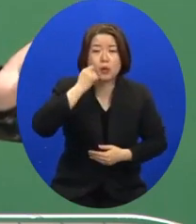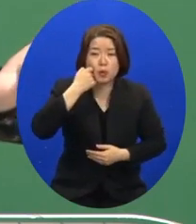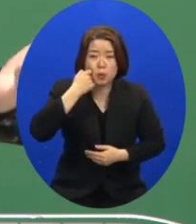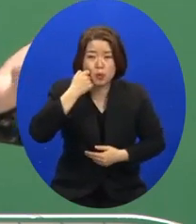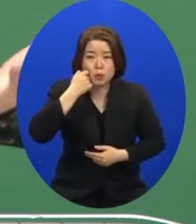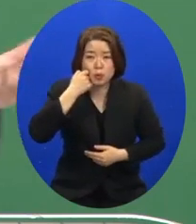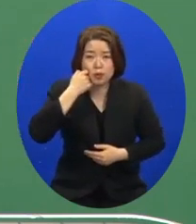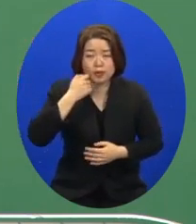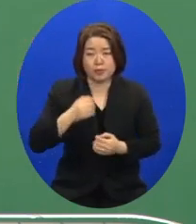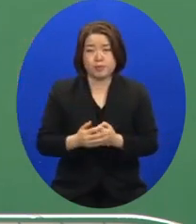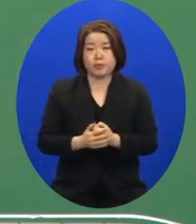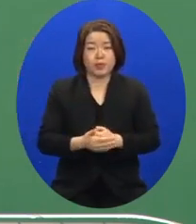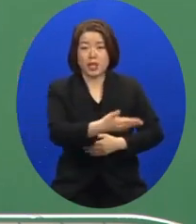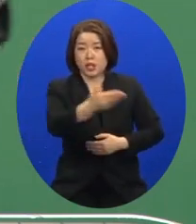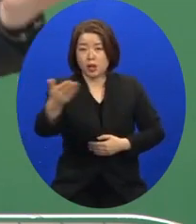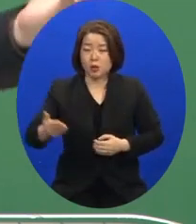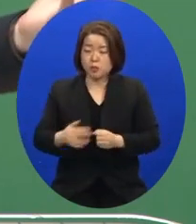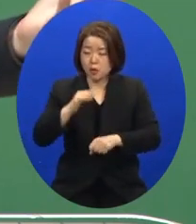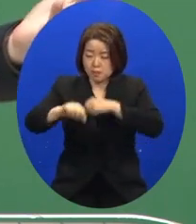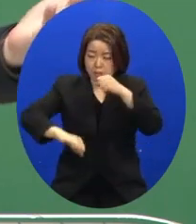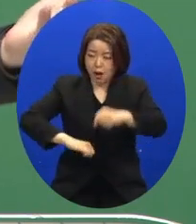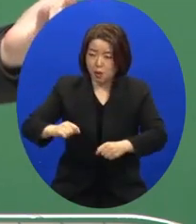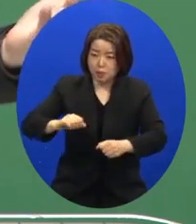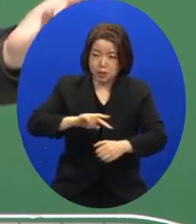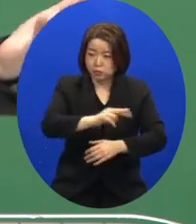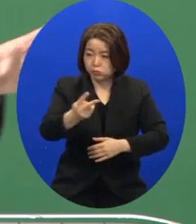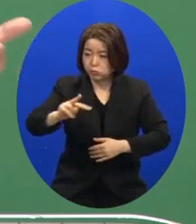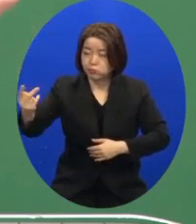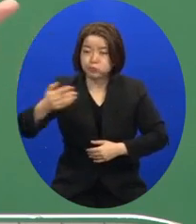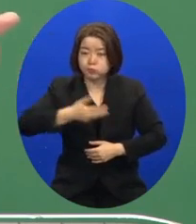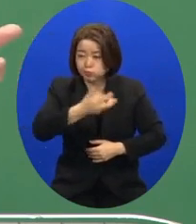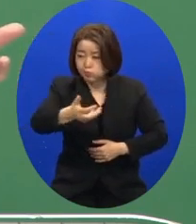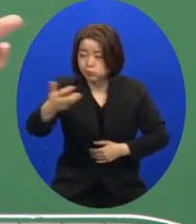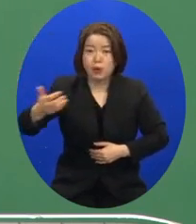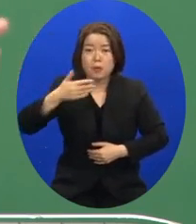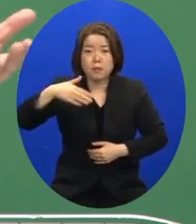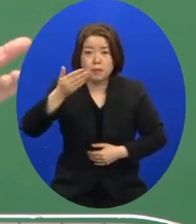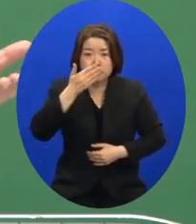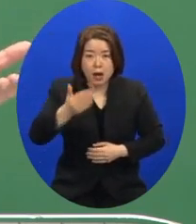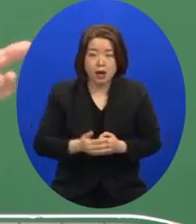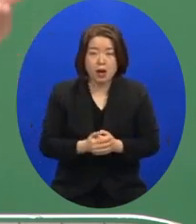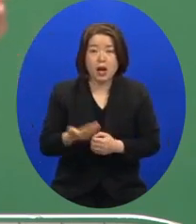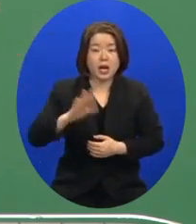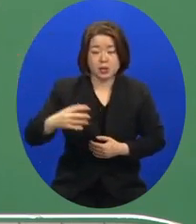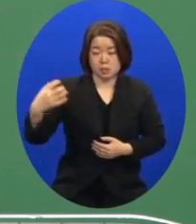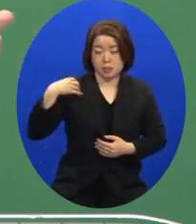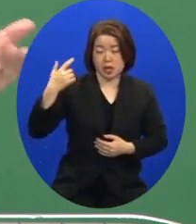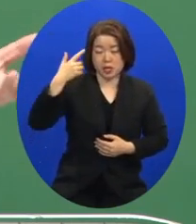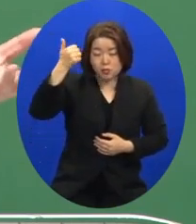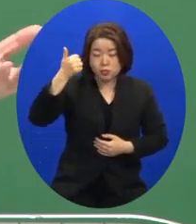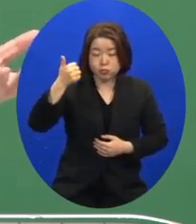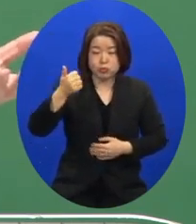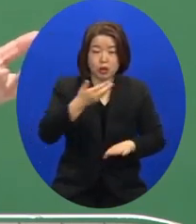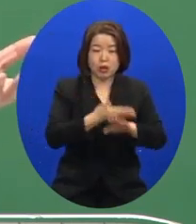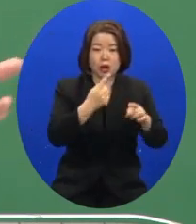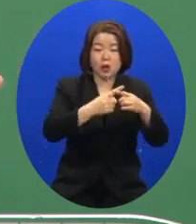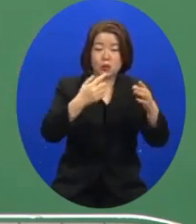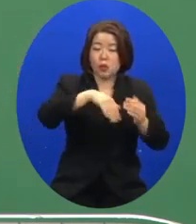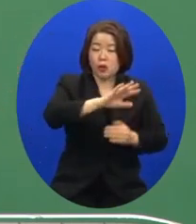없어요. 여러분들은 마음대로 갈 수 있잖아요. 저는 갈 수가 없어요. 담임 목사가 다른 교회에 가면